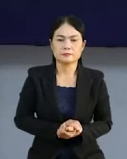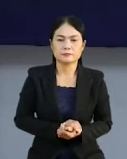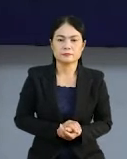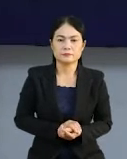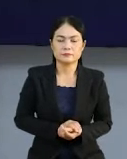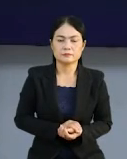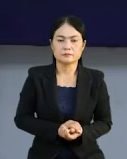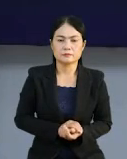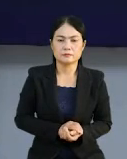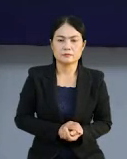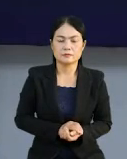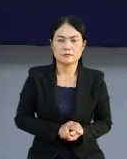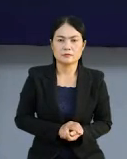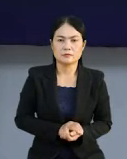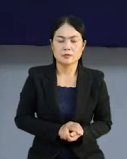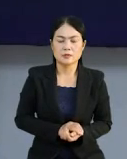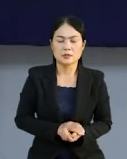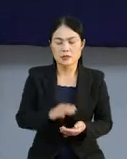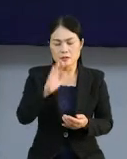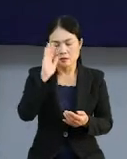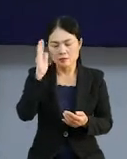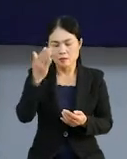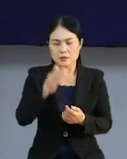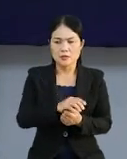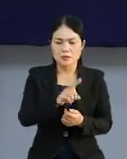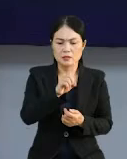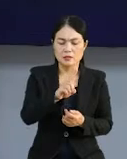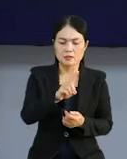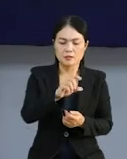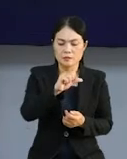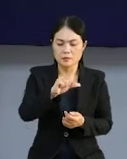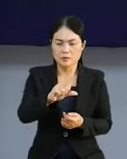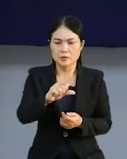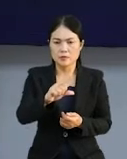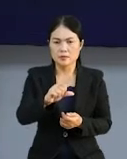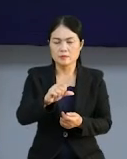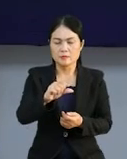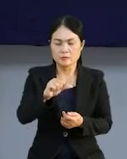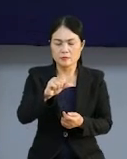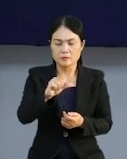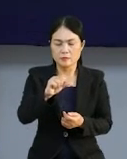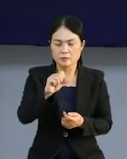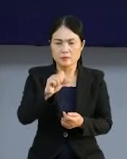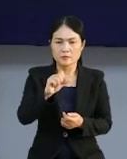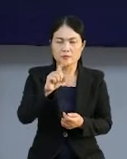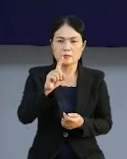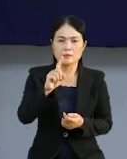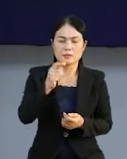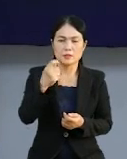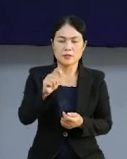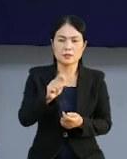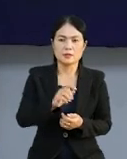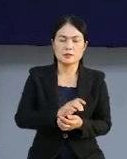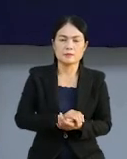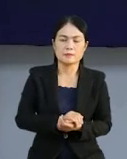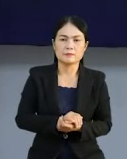chà rút trong cái cứ cọ đạp prà mùi mơn rìa chẳng rút chó